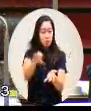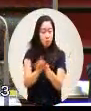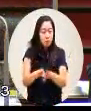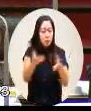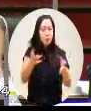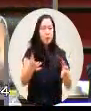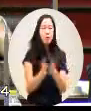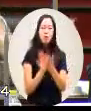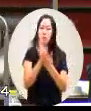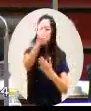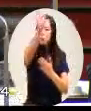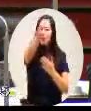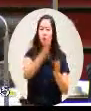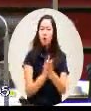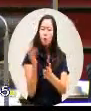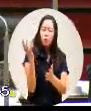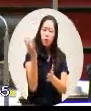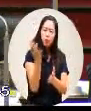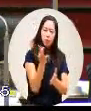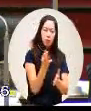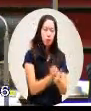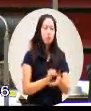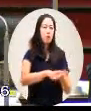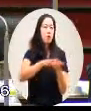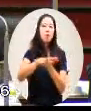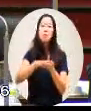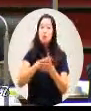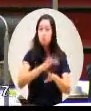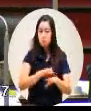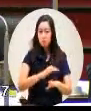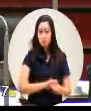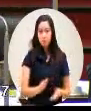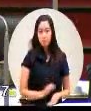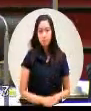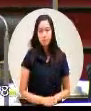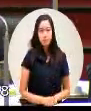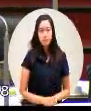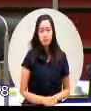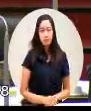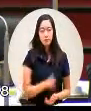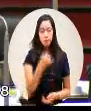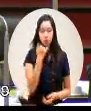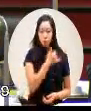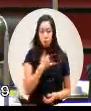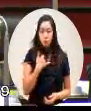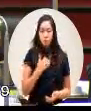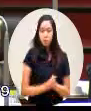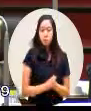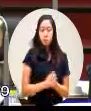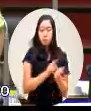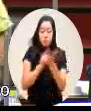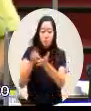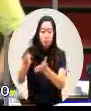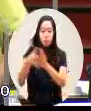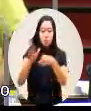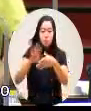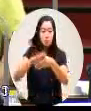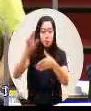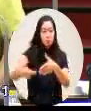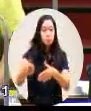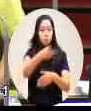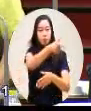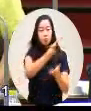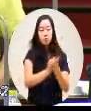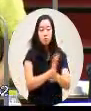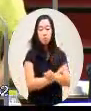了啦，安尼规个乱插乱起啦，规个乱起啦。你也当照刘亚平，你也当来照陈明